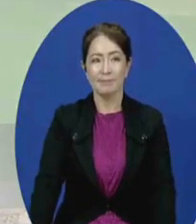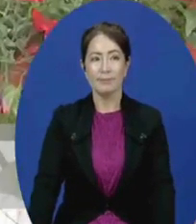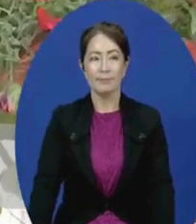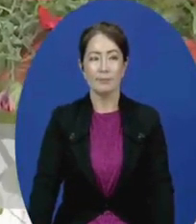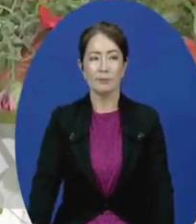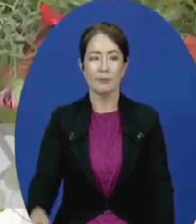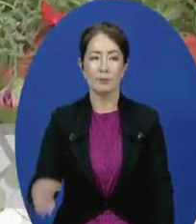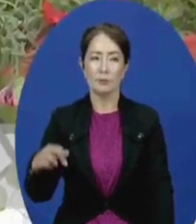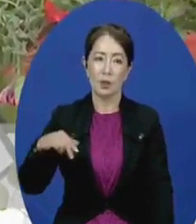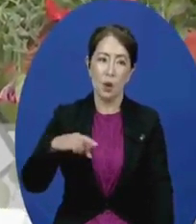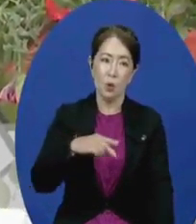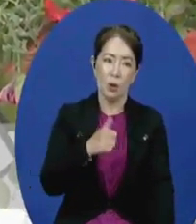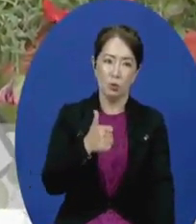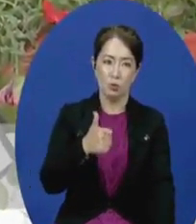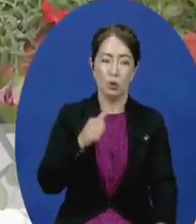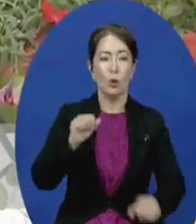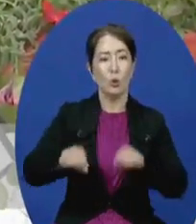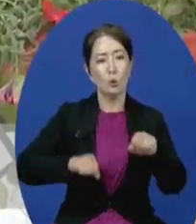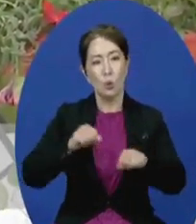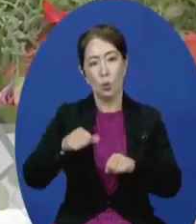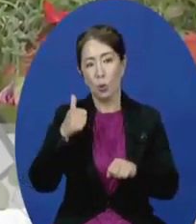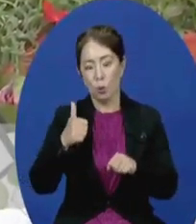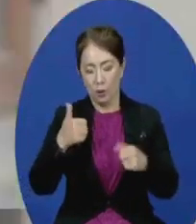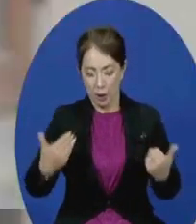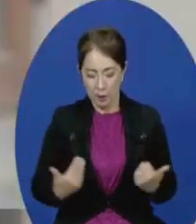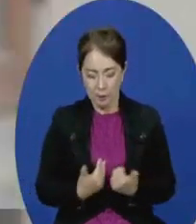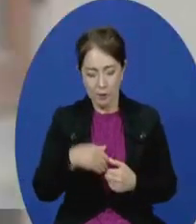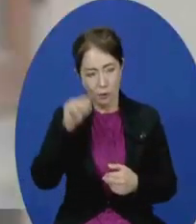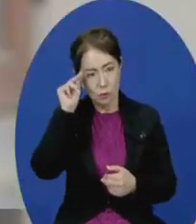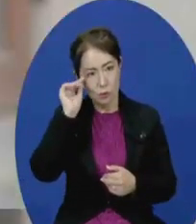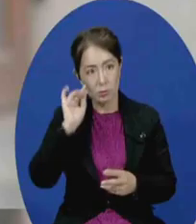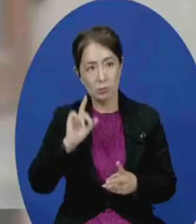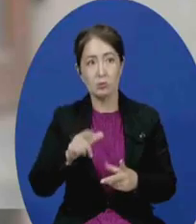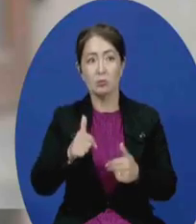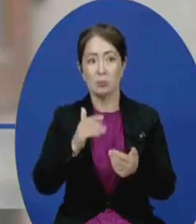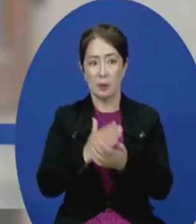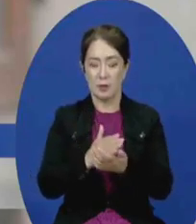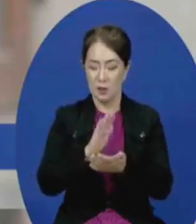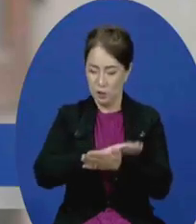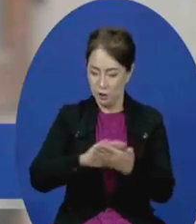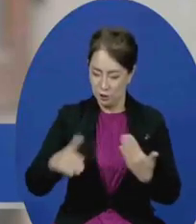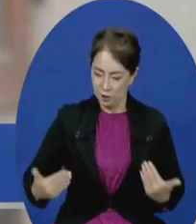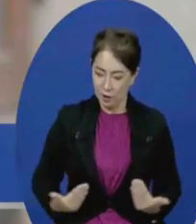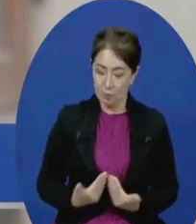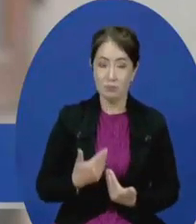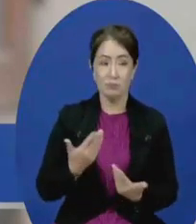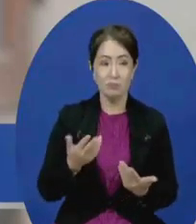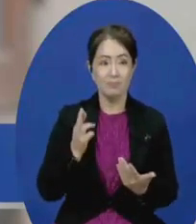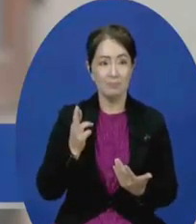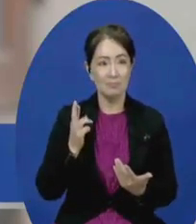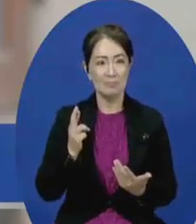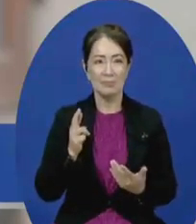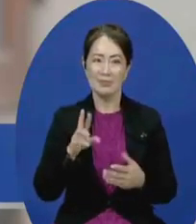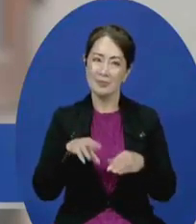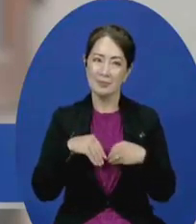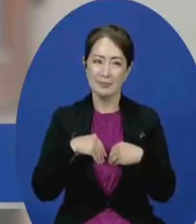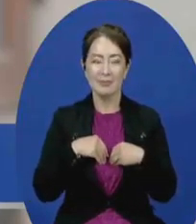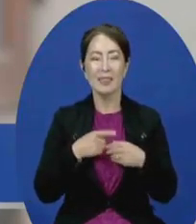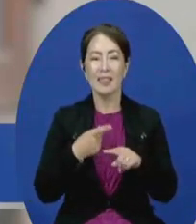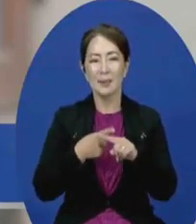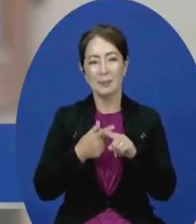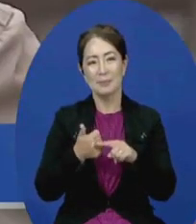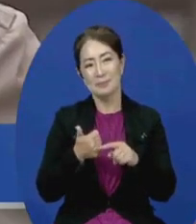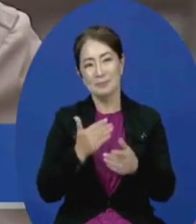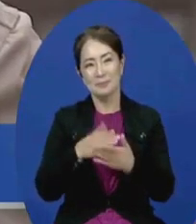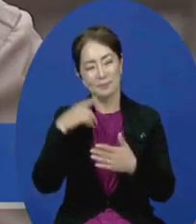Тэгээ айгүй халахч энэ дугаан чинь тэгээ тэр амьдралын юм ихтэй бас тосчих шиг өнөө. Тэгээ энэ бас шинэ амьдралын юм аяг нэвтрүүлэхэд юу нээр